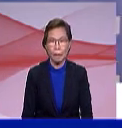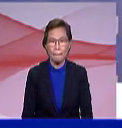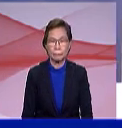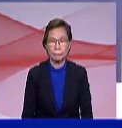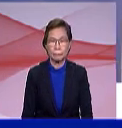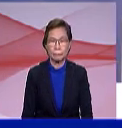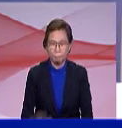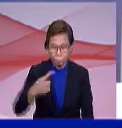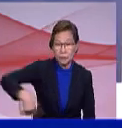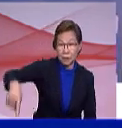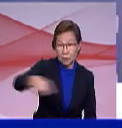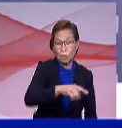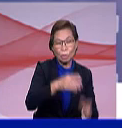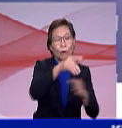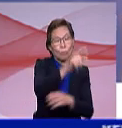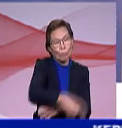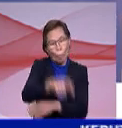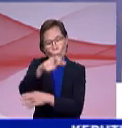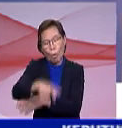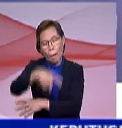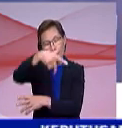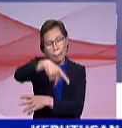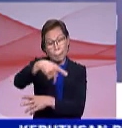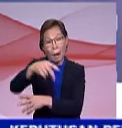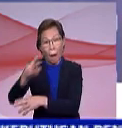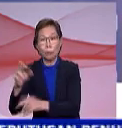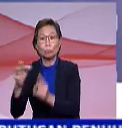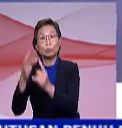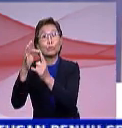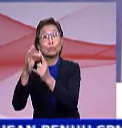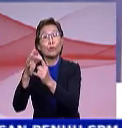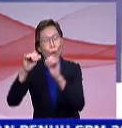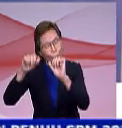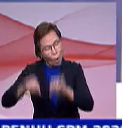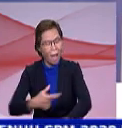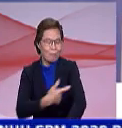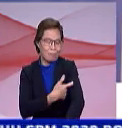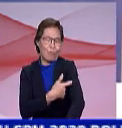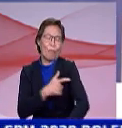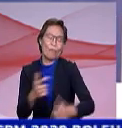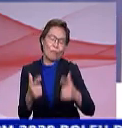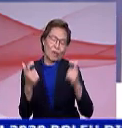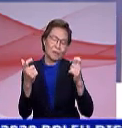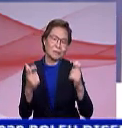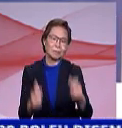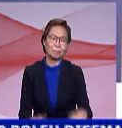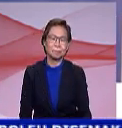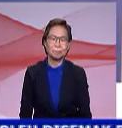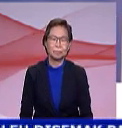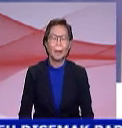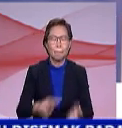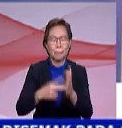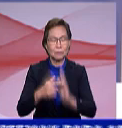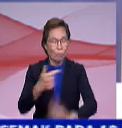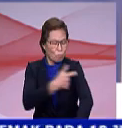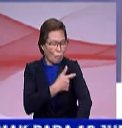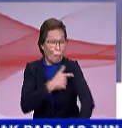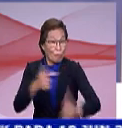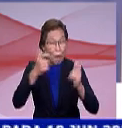warga PPR khususnya dapat vaksin lagi cepat, lah. Lagi cepat maknanya lagi baik,